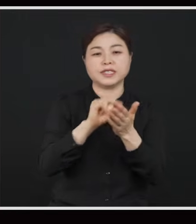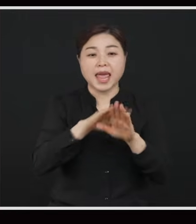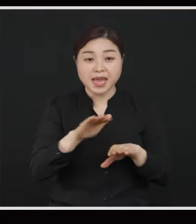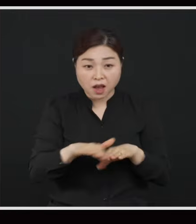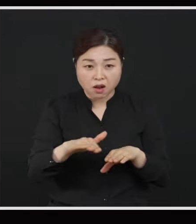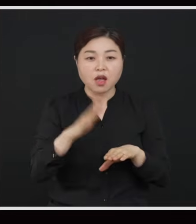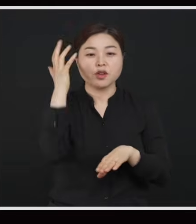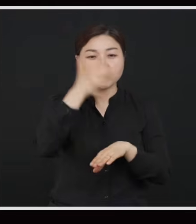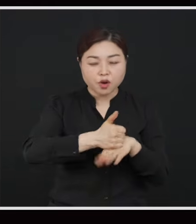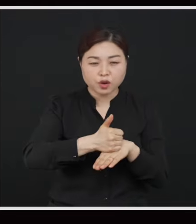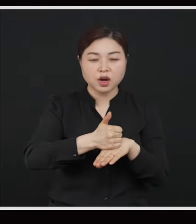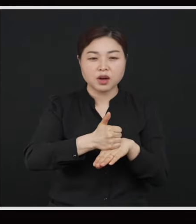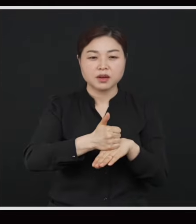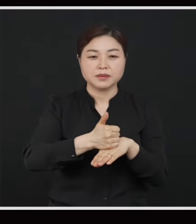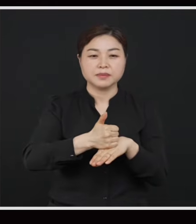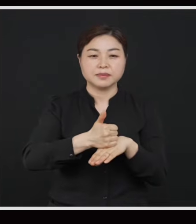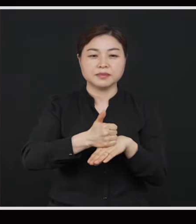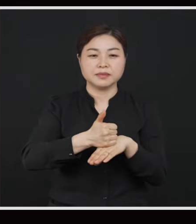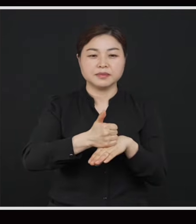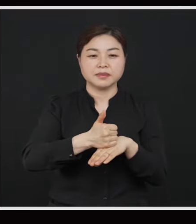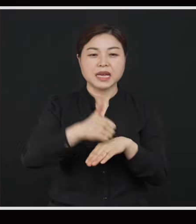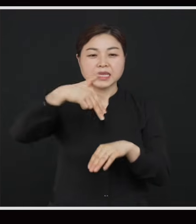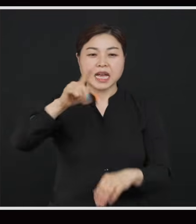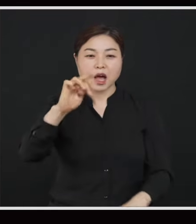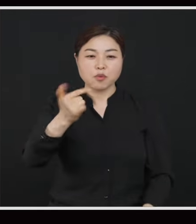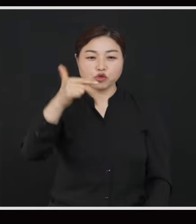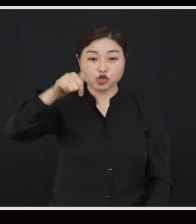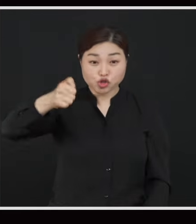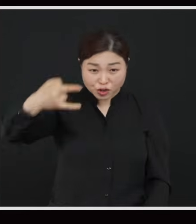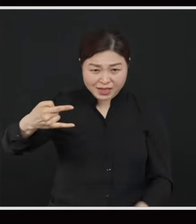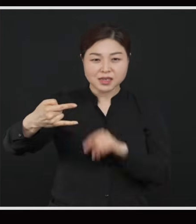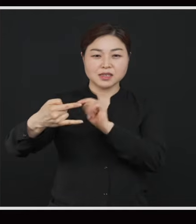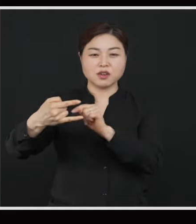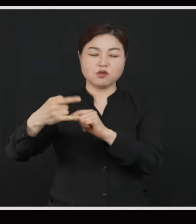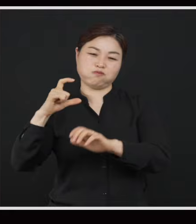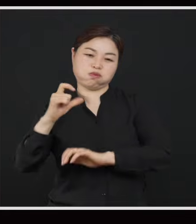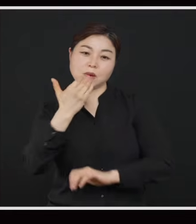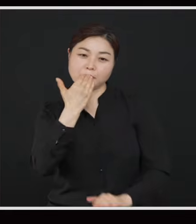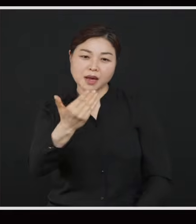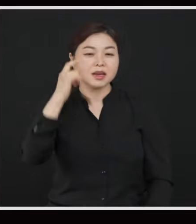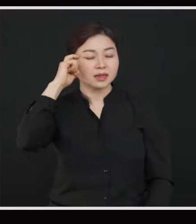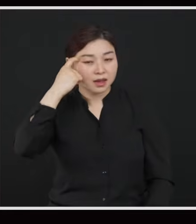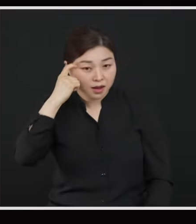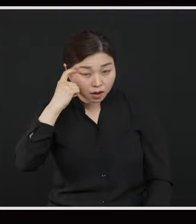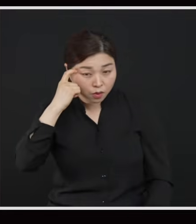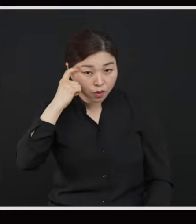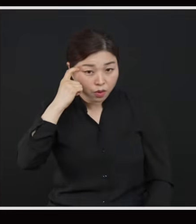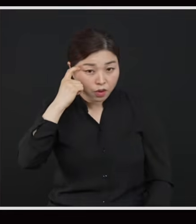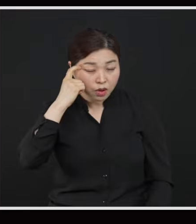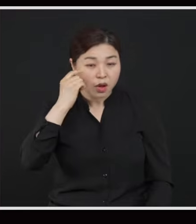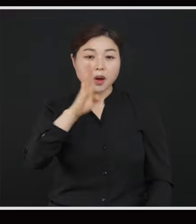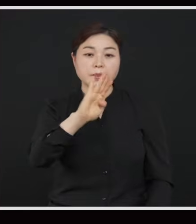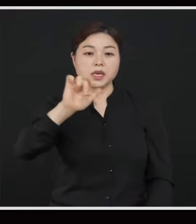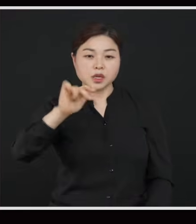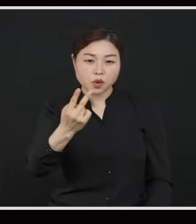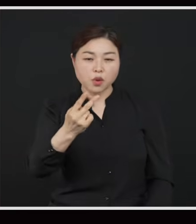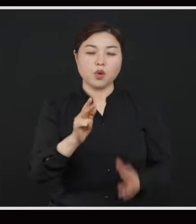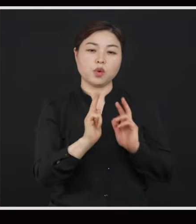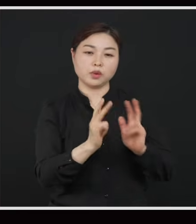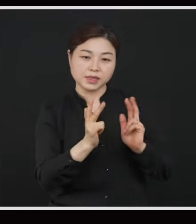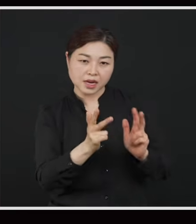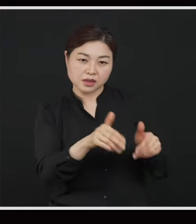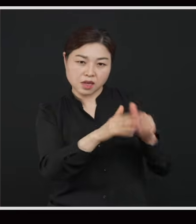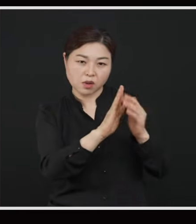우리 자본주의를 지킬 수 있다. 그런 계산을 하고서 비료 공장을 원조를 해 줍니다.